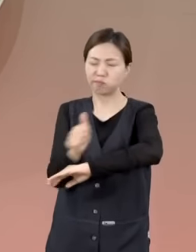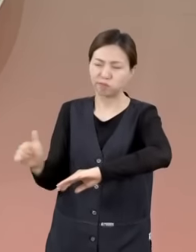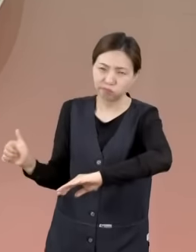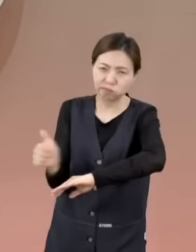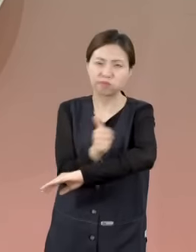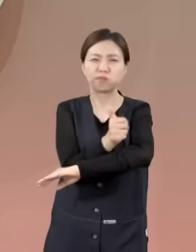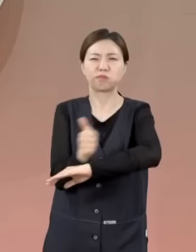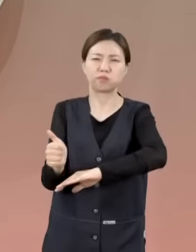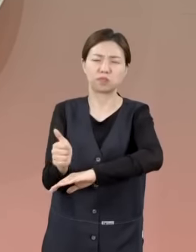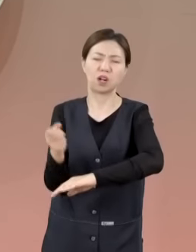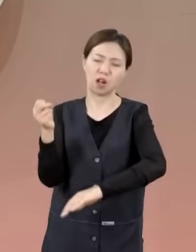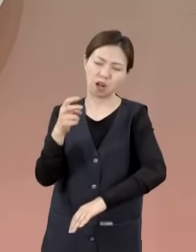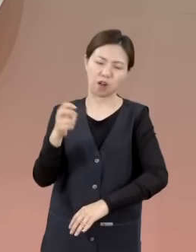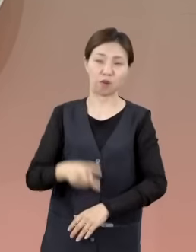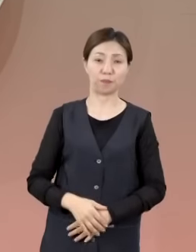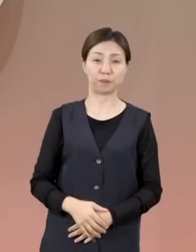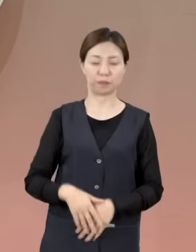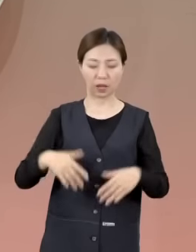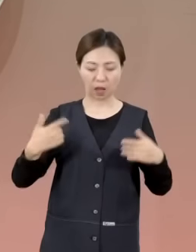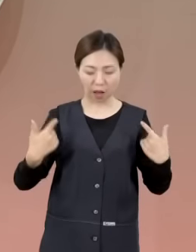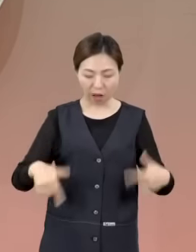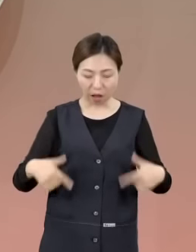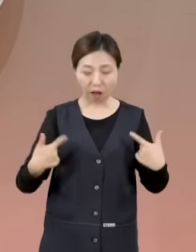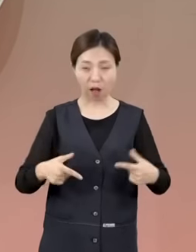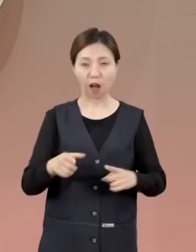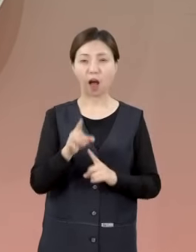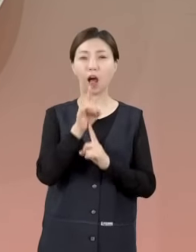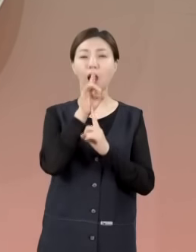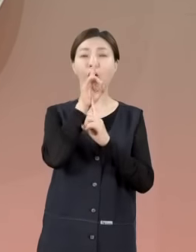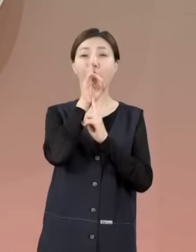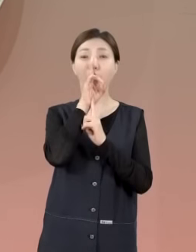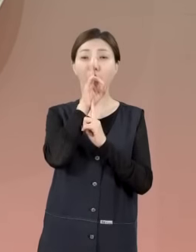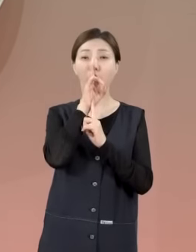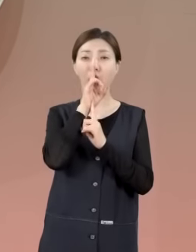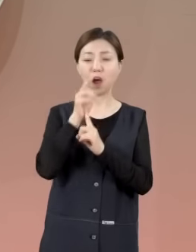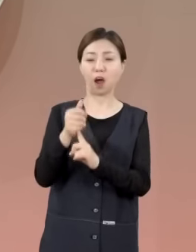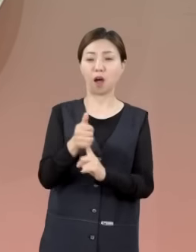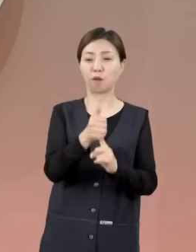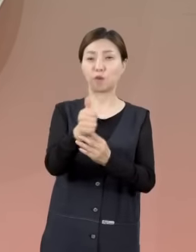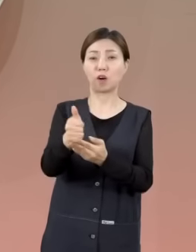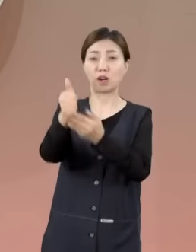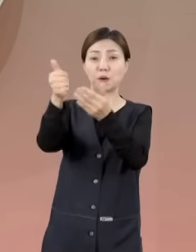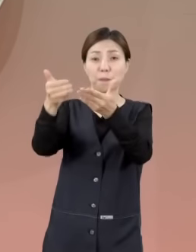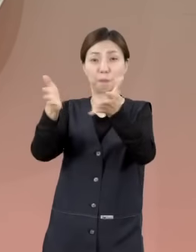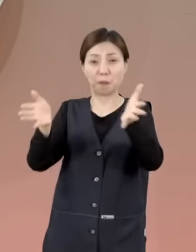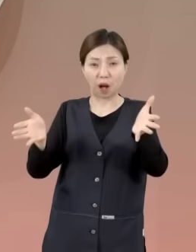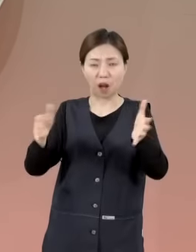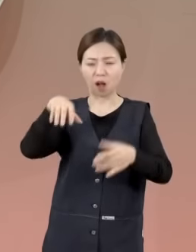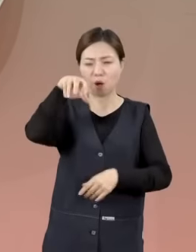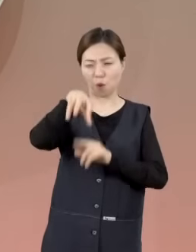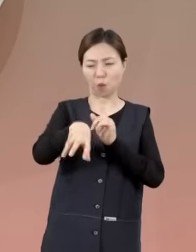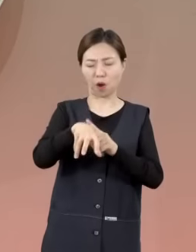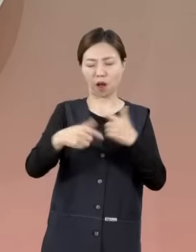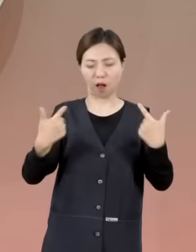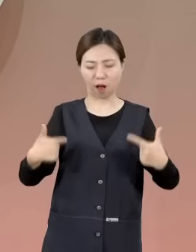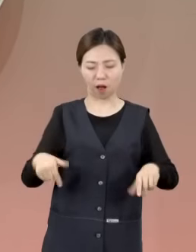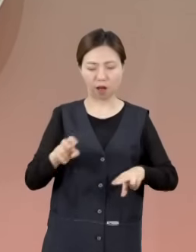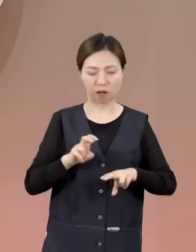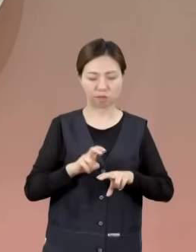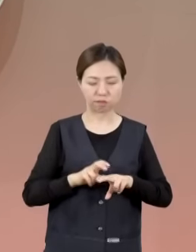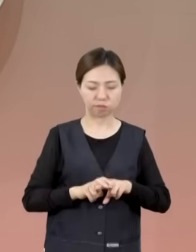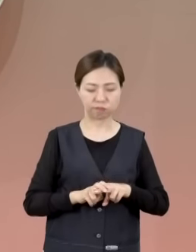옮기셨습니다 어머니는 미륵 전에서 간절한 마음으로 절을 올리고 법당에